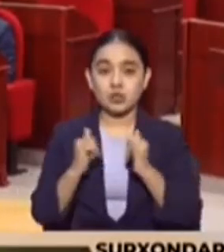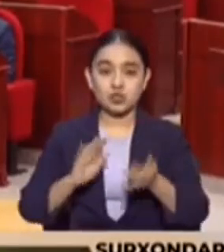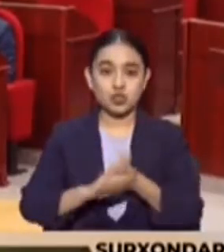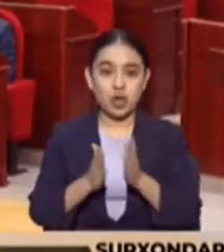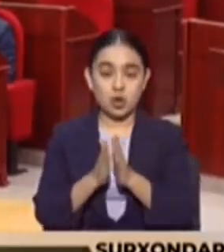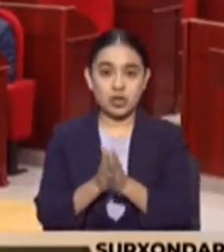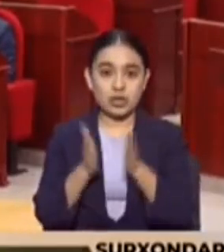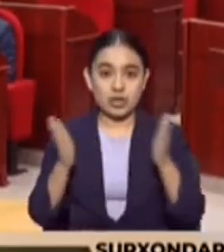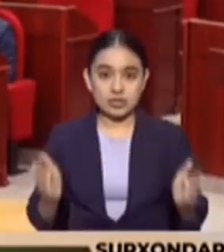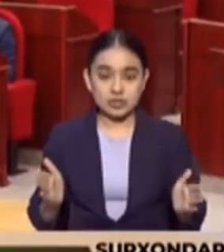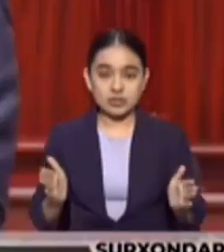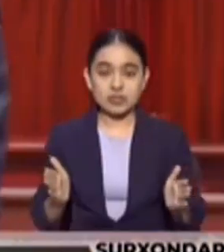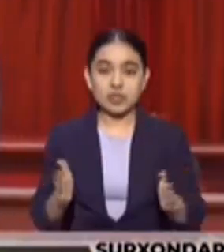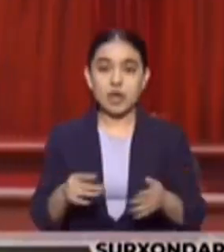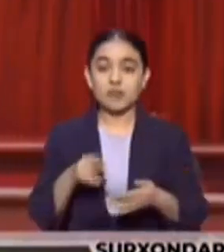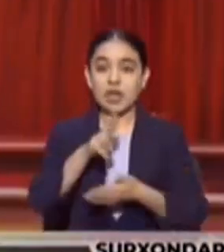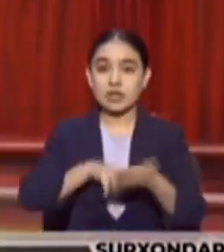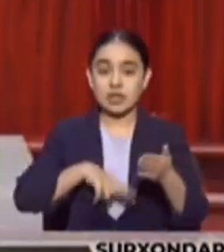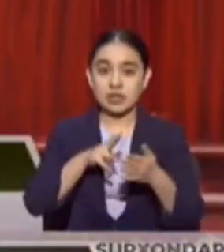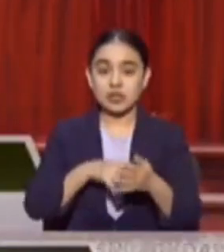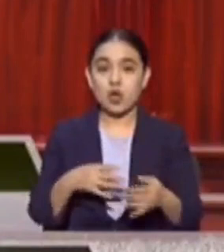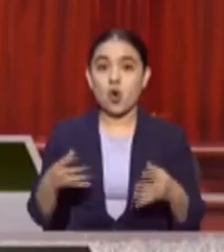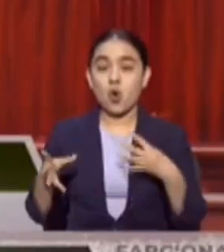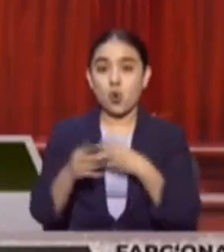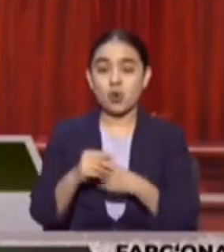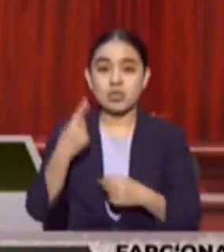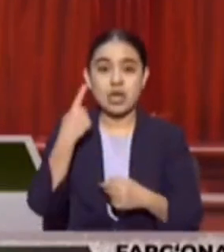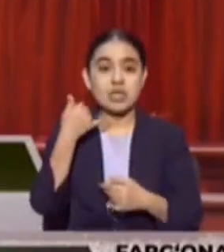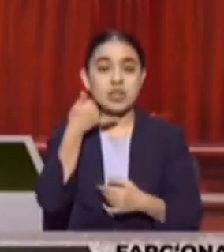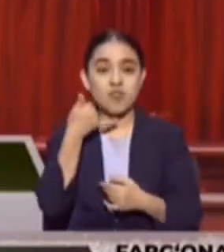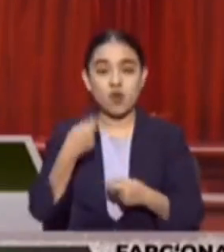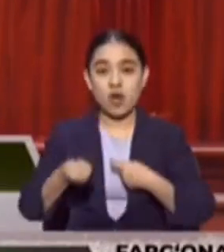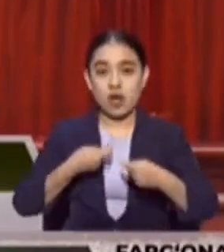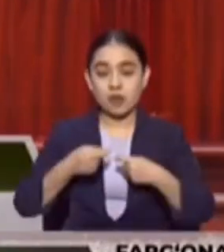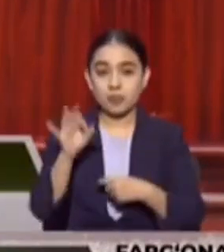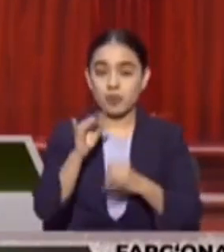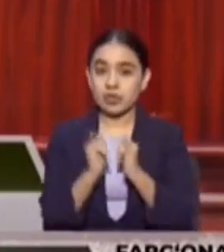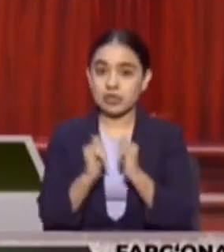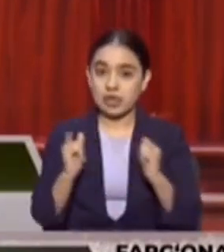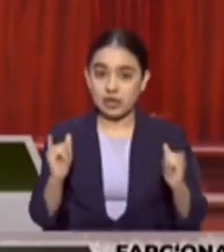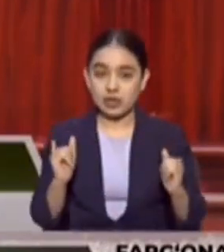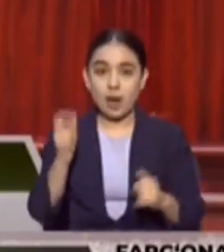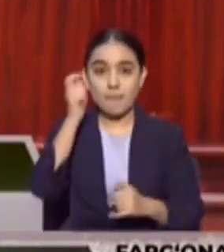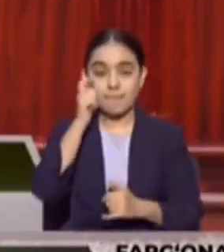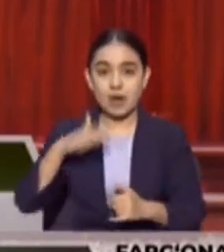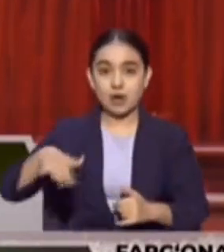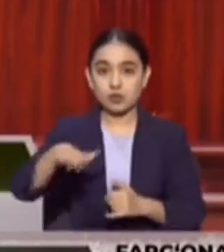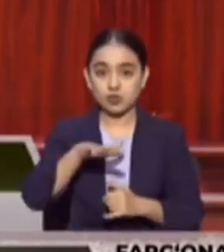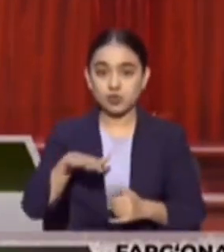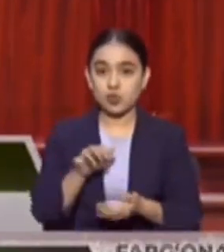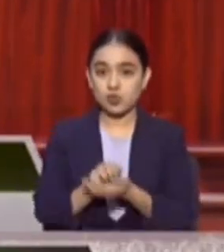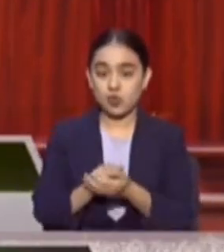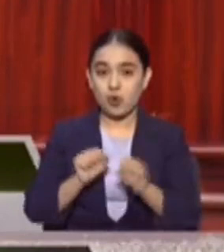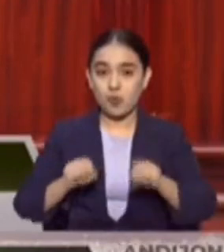sharoitlar kengaytirilmoqda. Litsenziyalanadigan ko'chma radiotelefon aloqasi xizmati faoliyati doirasi kengaytirilib, mahalliy darajada shug'ullanish